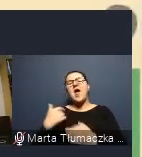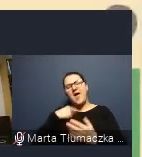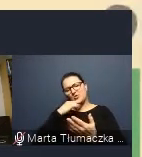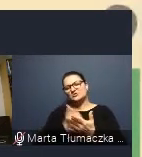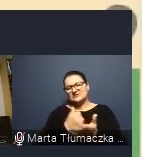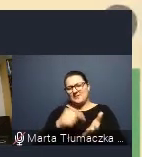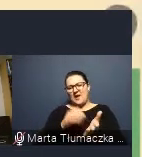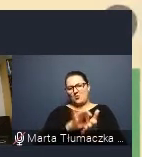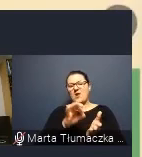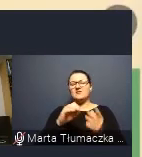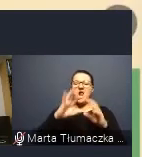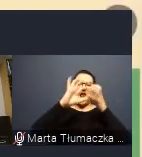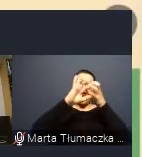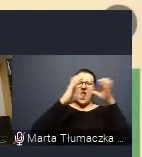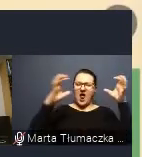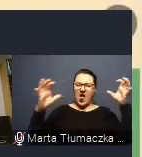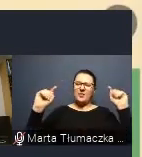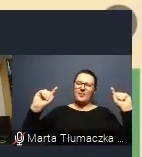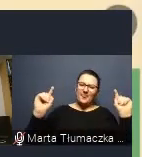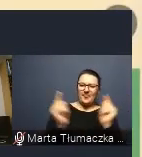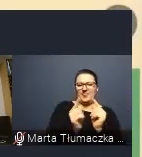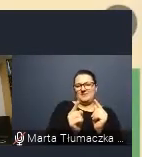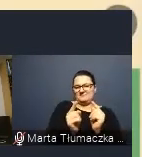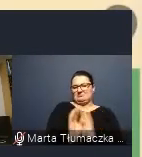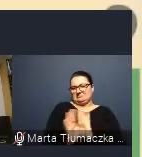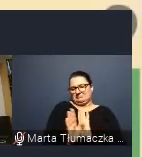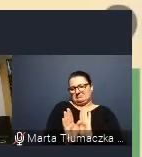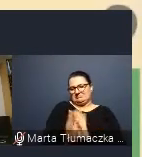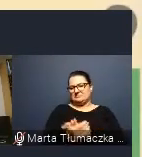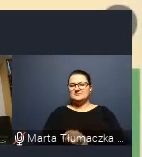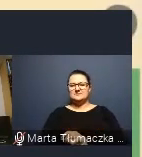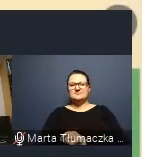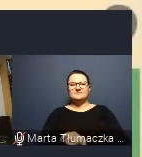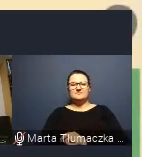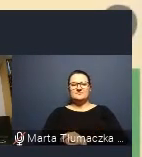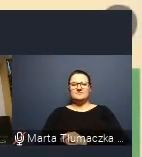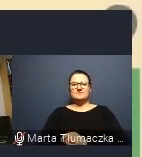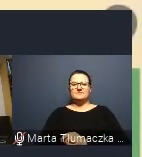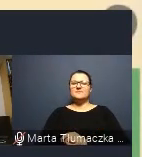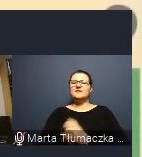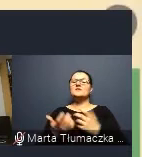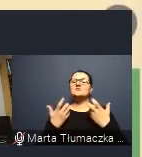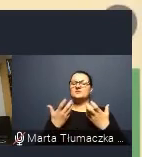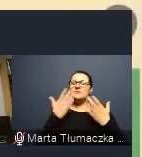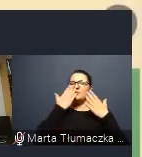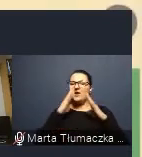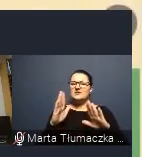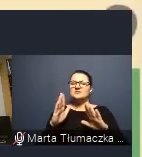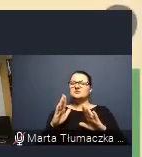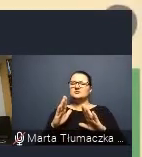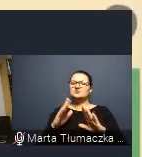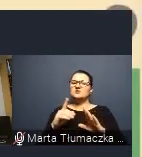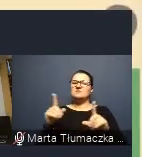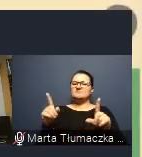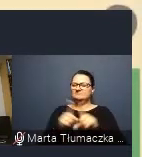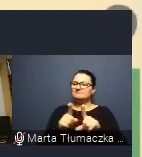i z takiego długiego linku, link skrócił się do takiego zaledwie króciutkiego. Natomiast chciałam pokazać Państwu i też